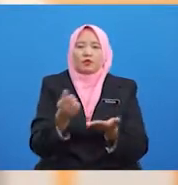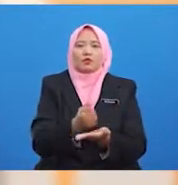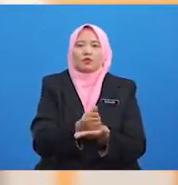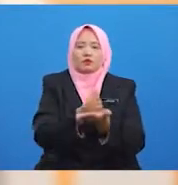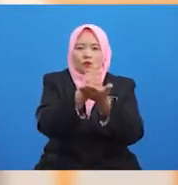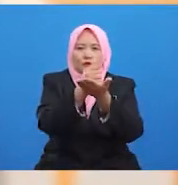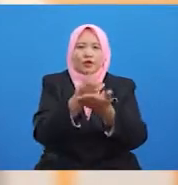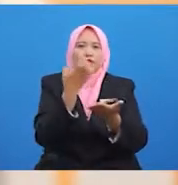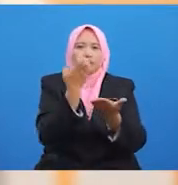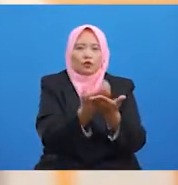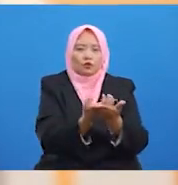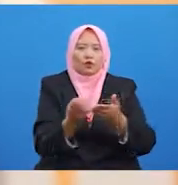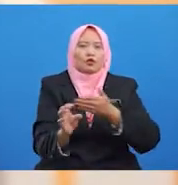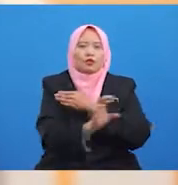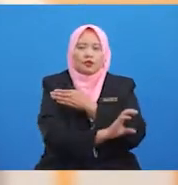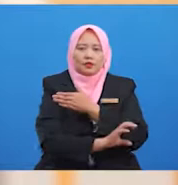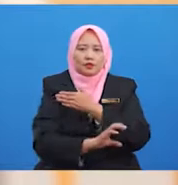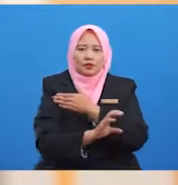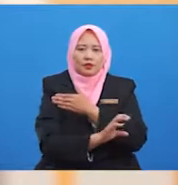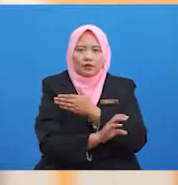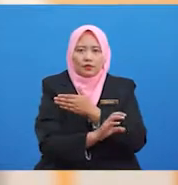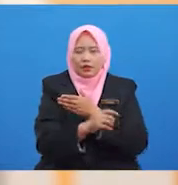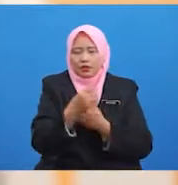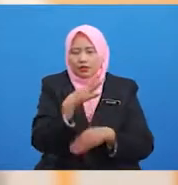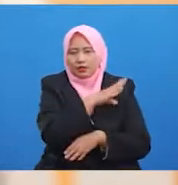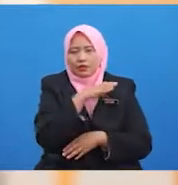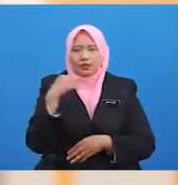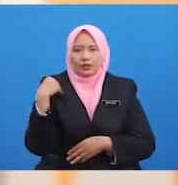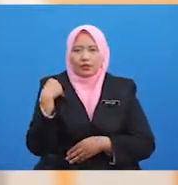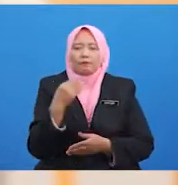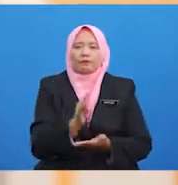selain membantu dalam meningkatkan ekonomi negara.